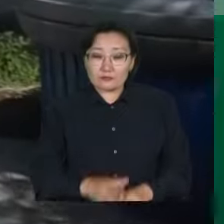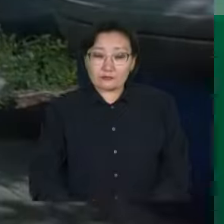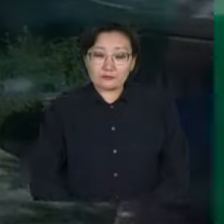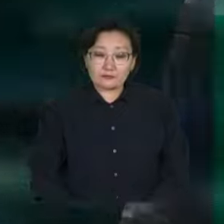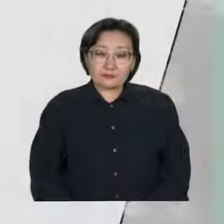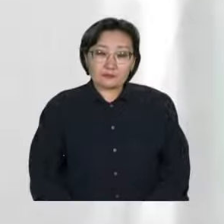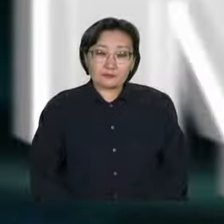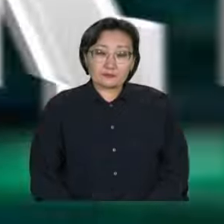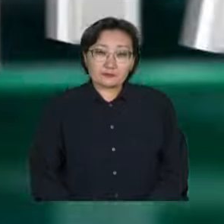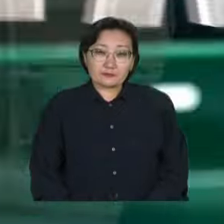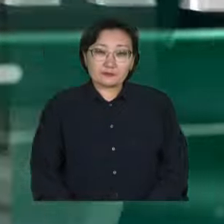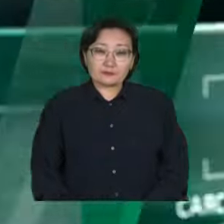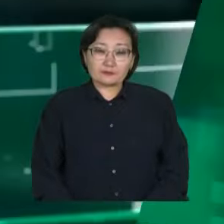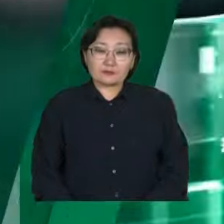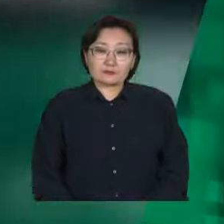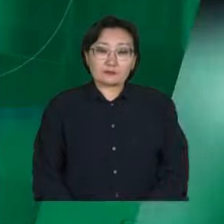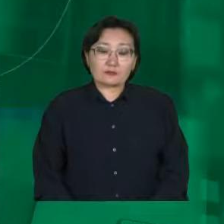отыр.